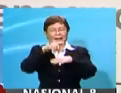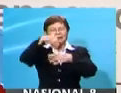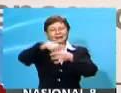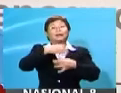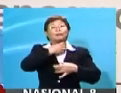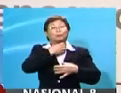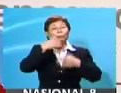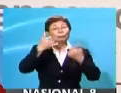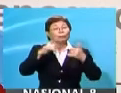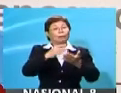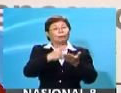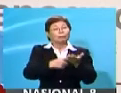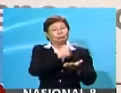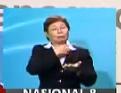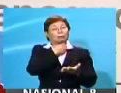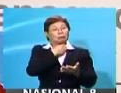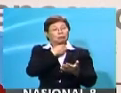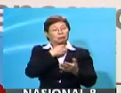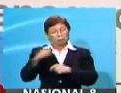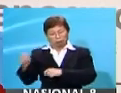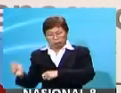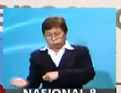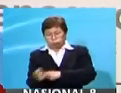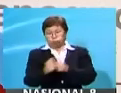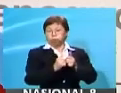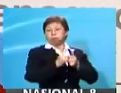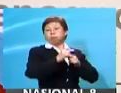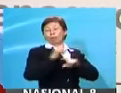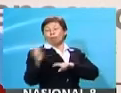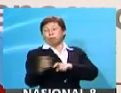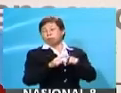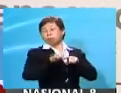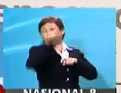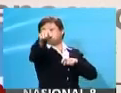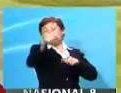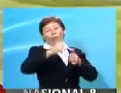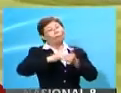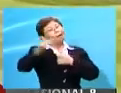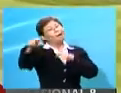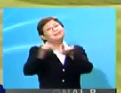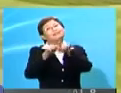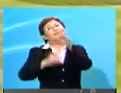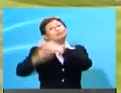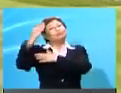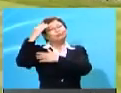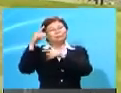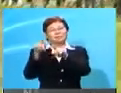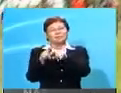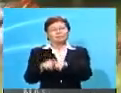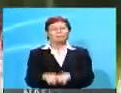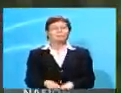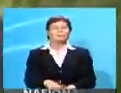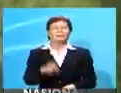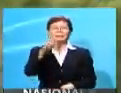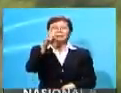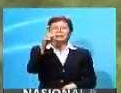and actually that my pry back to was before tambah d beberapa pertukaran